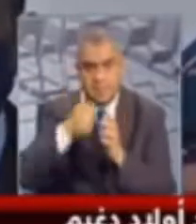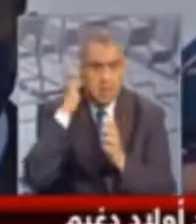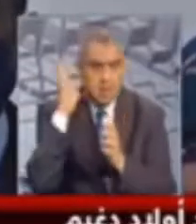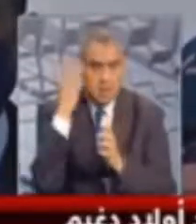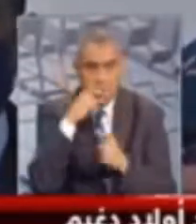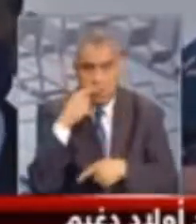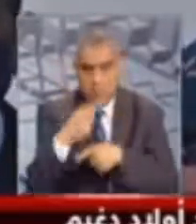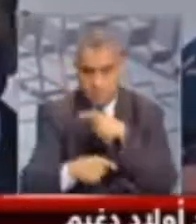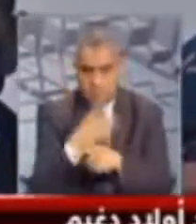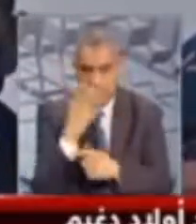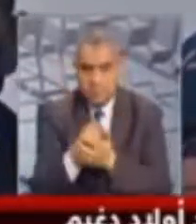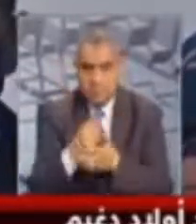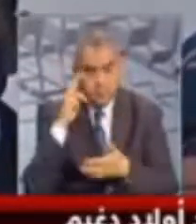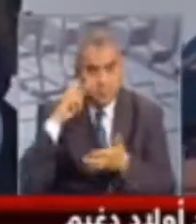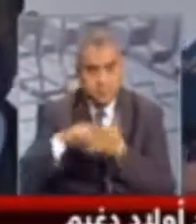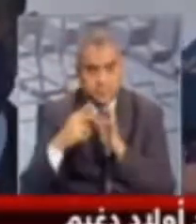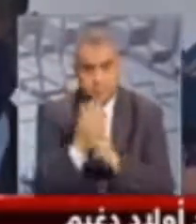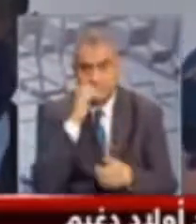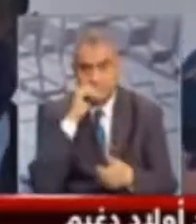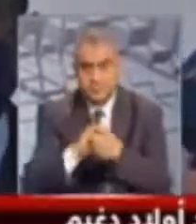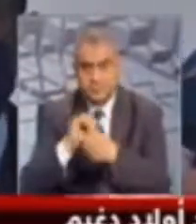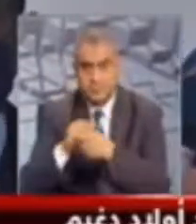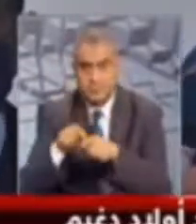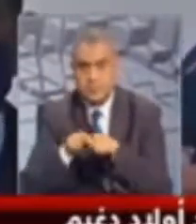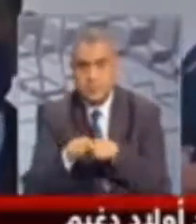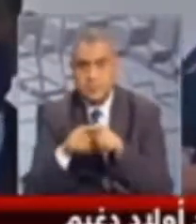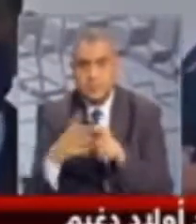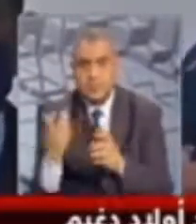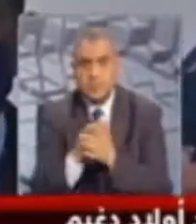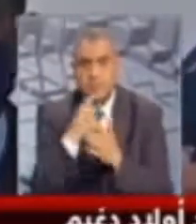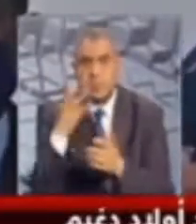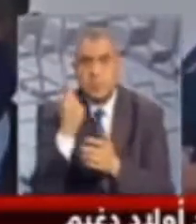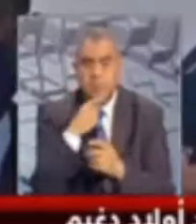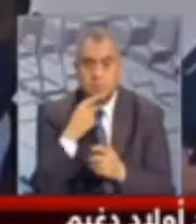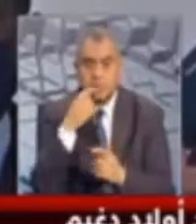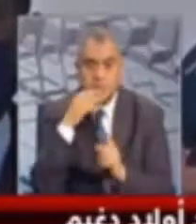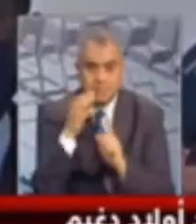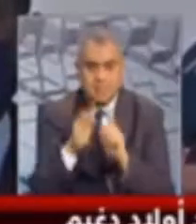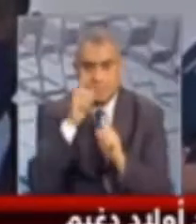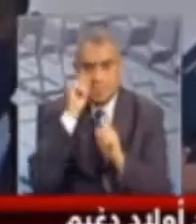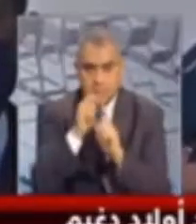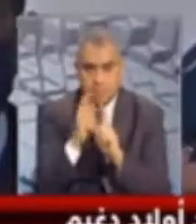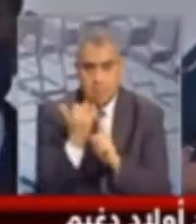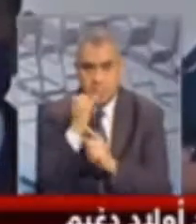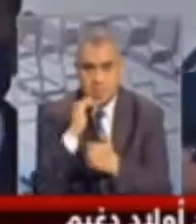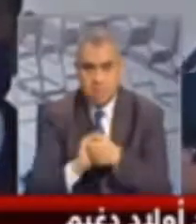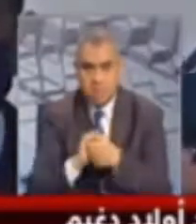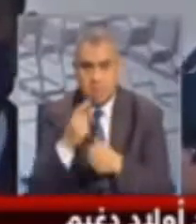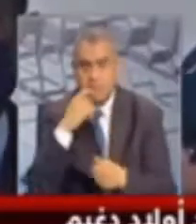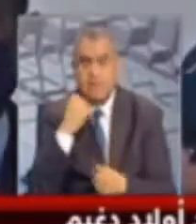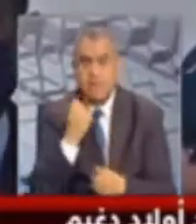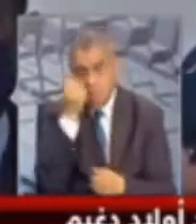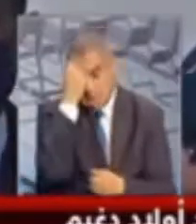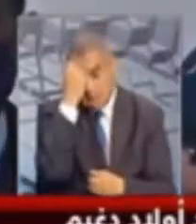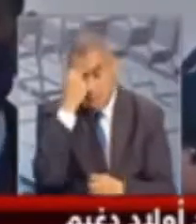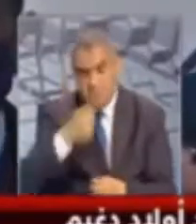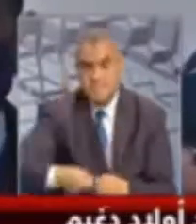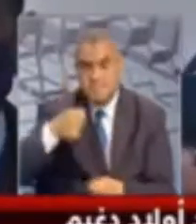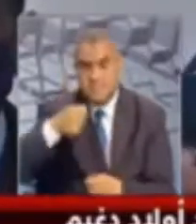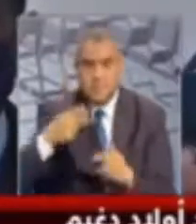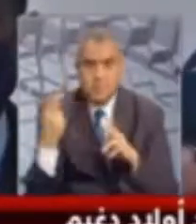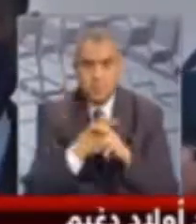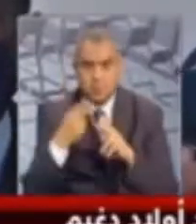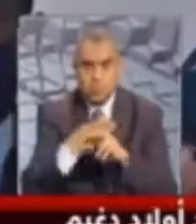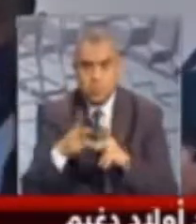وتعالى، قد أذن أن ترفع ويذكر فيها اسمه، يسبح له فيها بالغدو والآصال. نحن بنبارك للناس